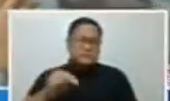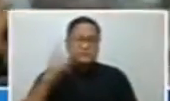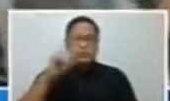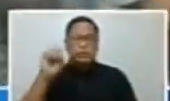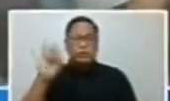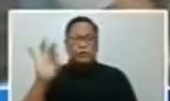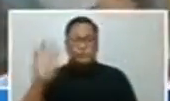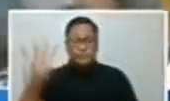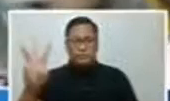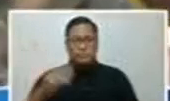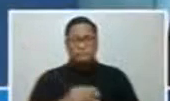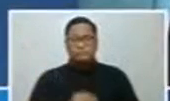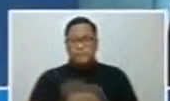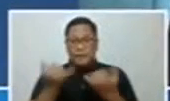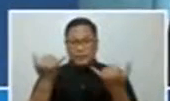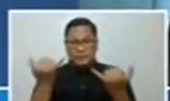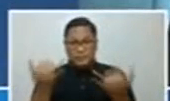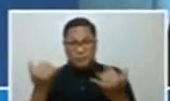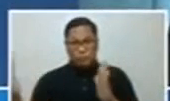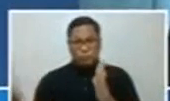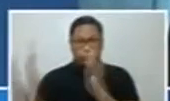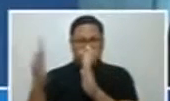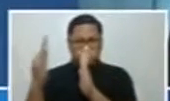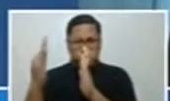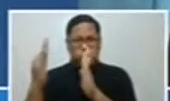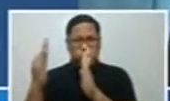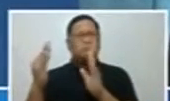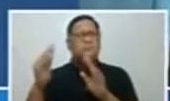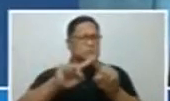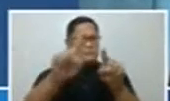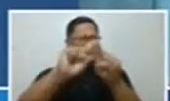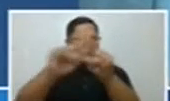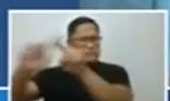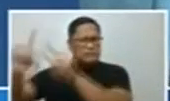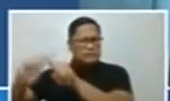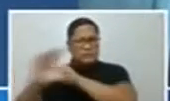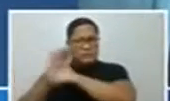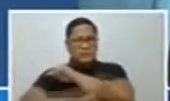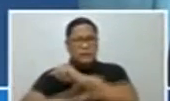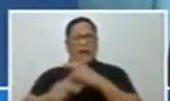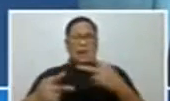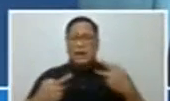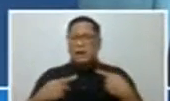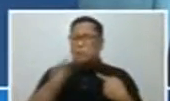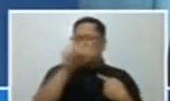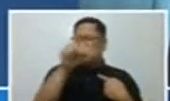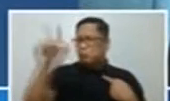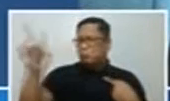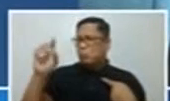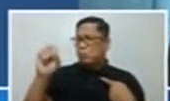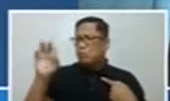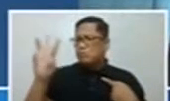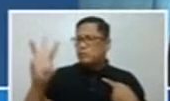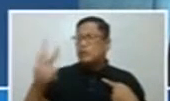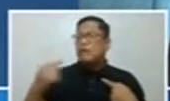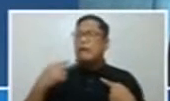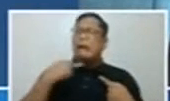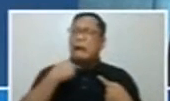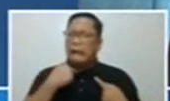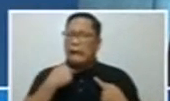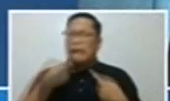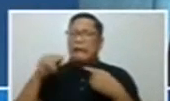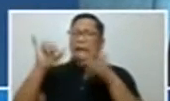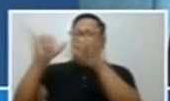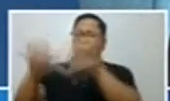Sa pagpapatuloy po ng iba't ibang programa ng pamahalaan laban sa COVID-19, alamin natin ang mga mahalagang updates